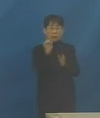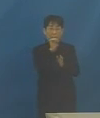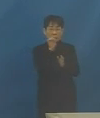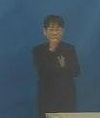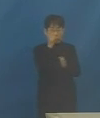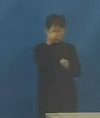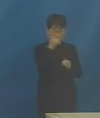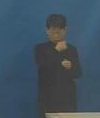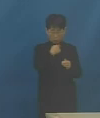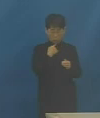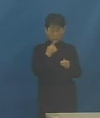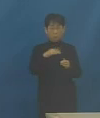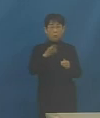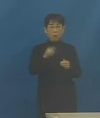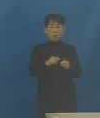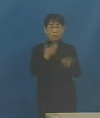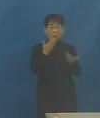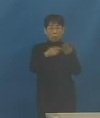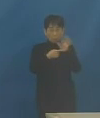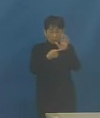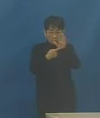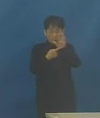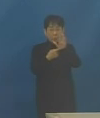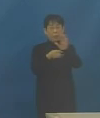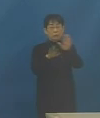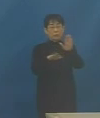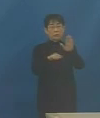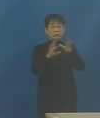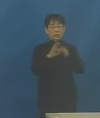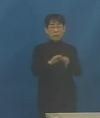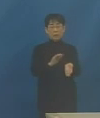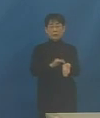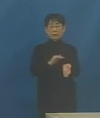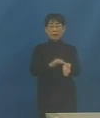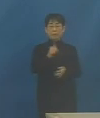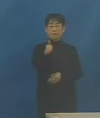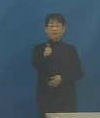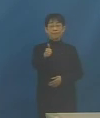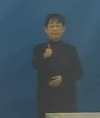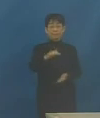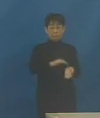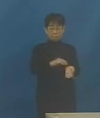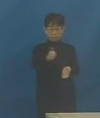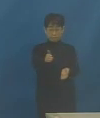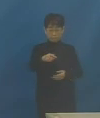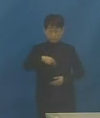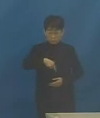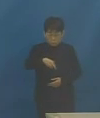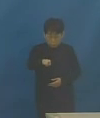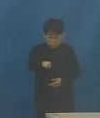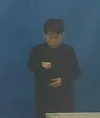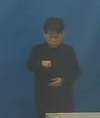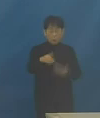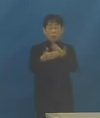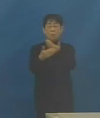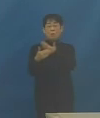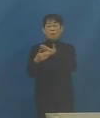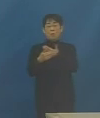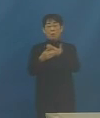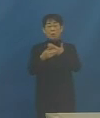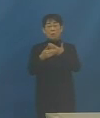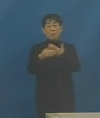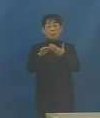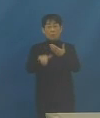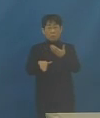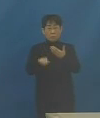いうことですねまぁですから王者さんに行くわけですですかお医者さんで見つかるということが増えているわけ